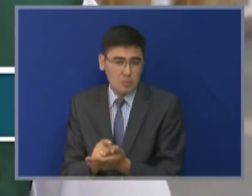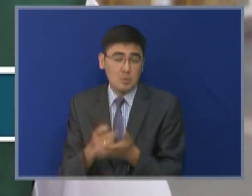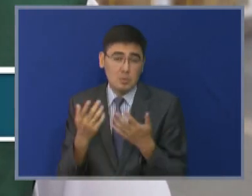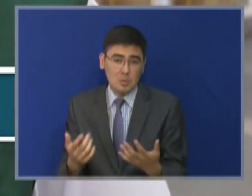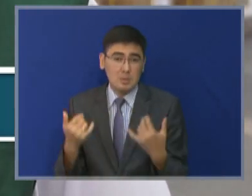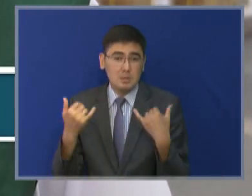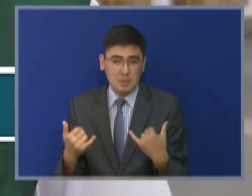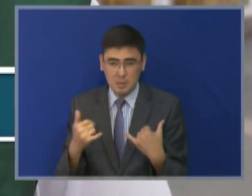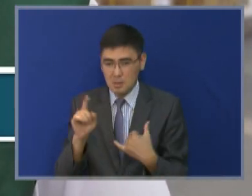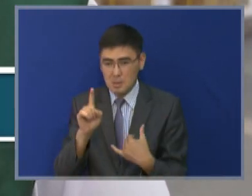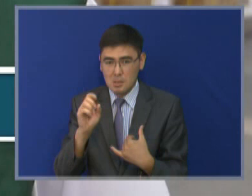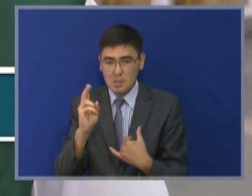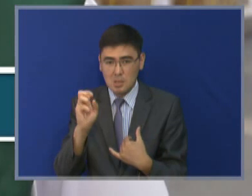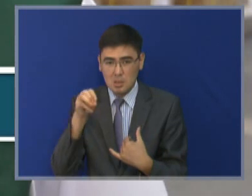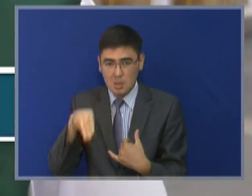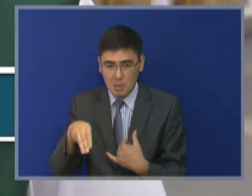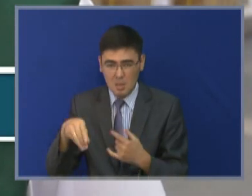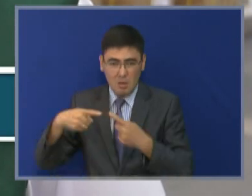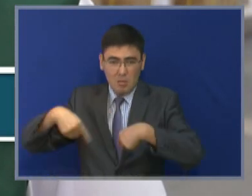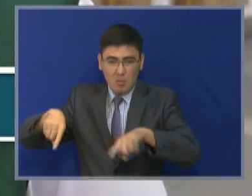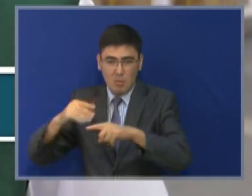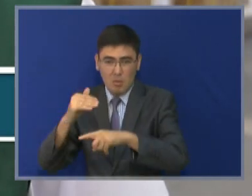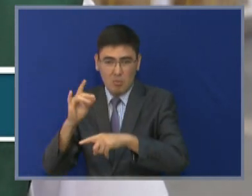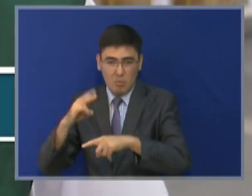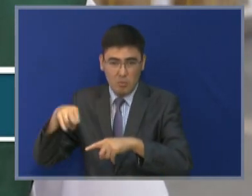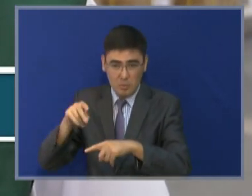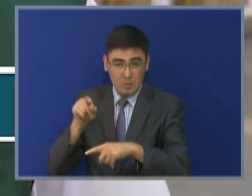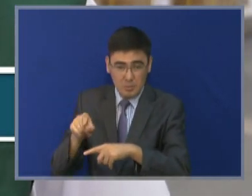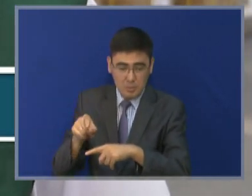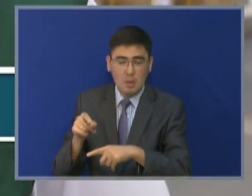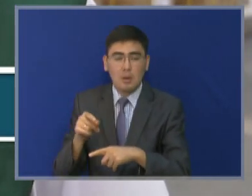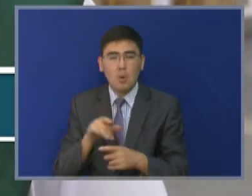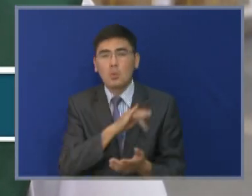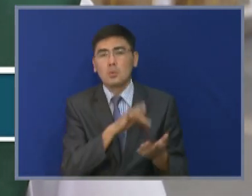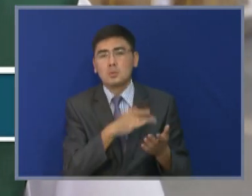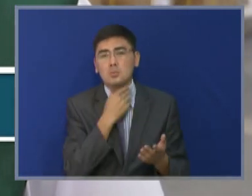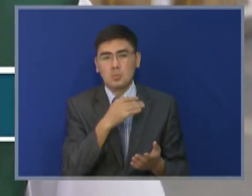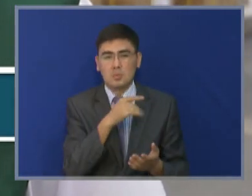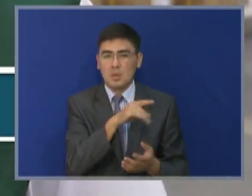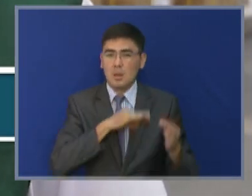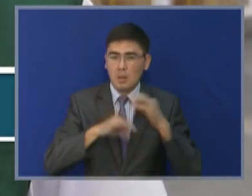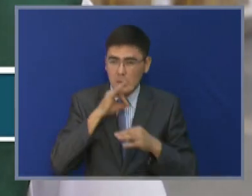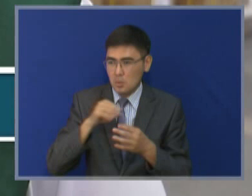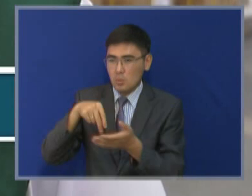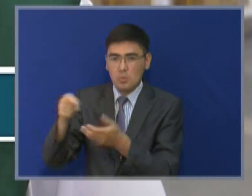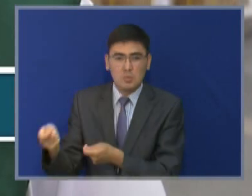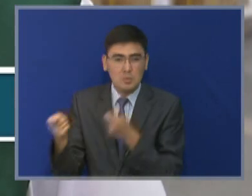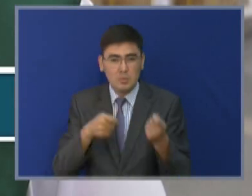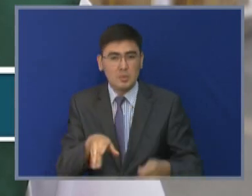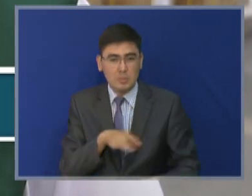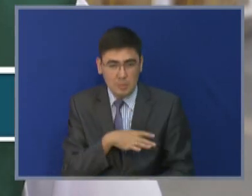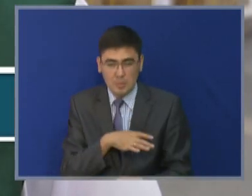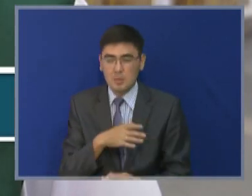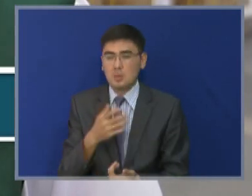бір ғана зекет қорының өзіменен бірнеше жұмыстар жасалды Семейдің аймағында. Дәр-дәрмектер жеткізілді